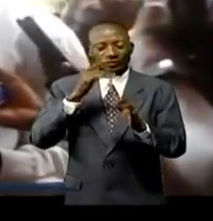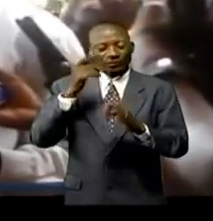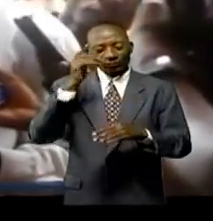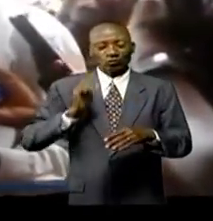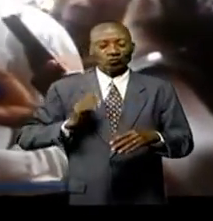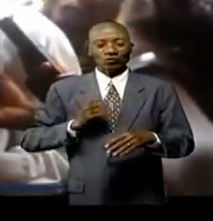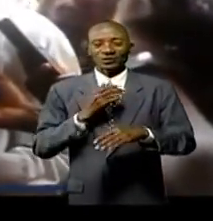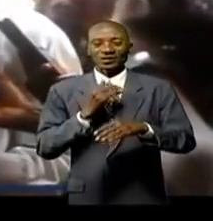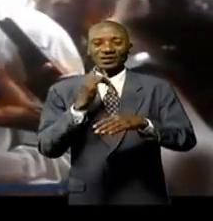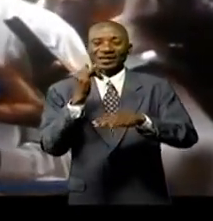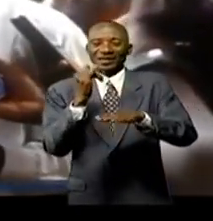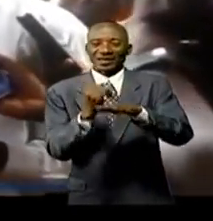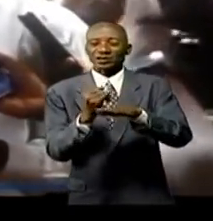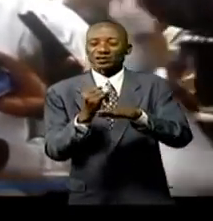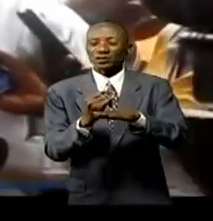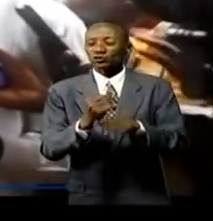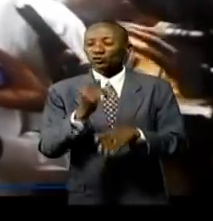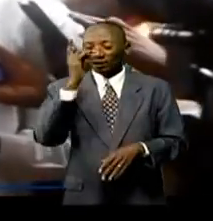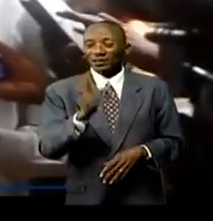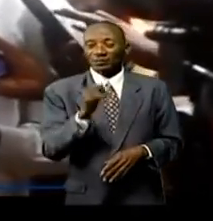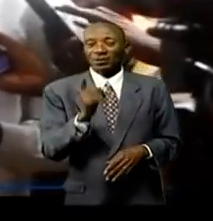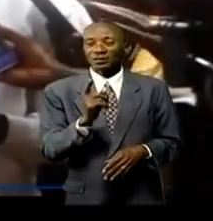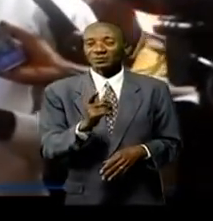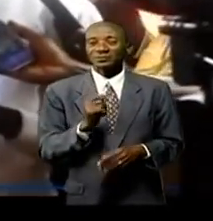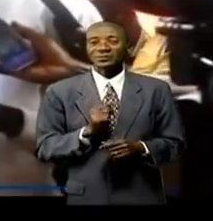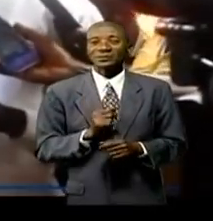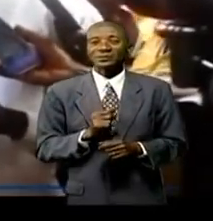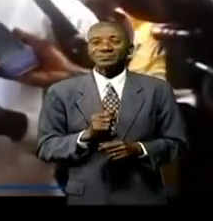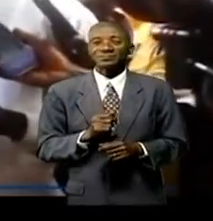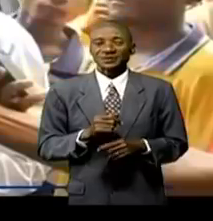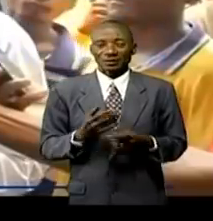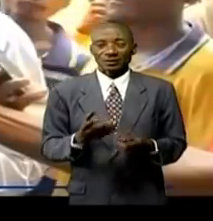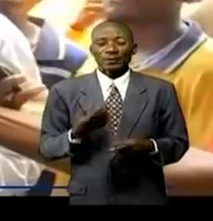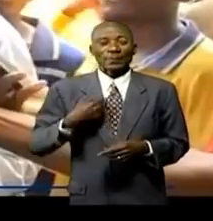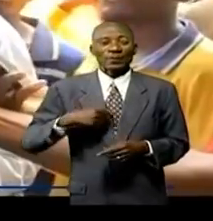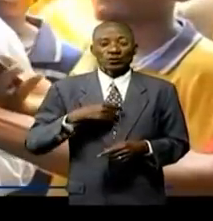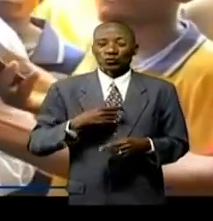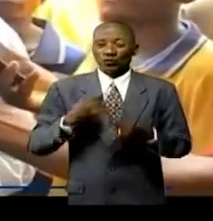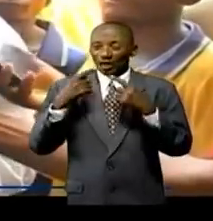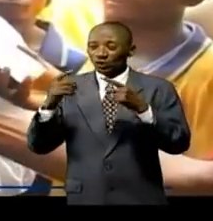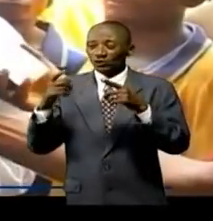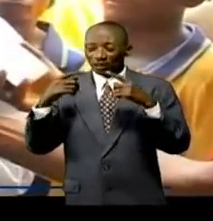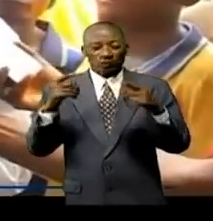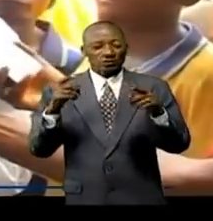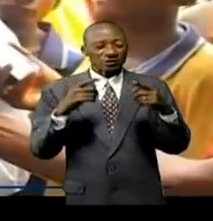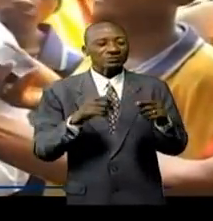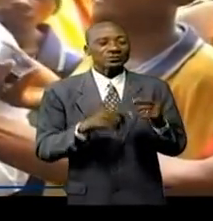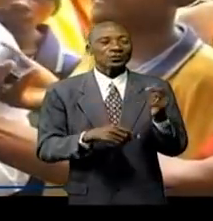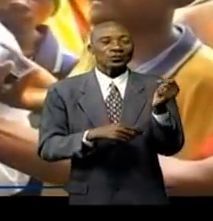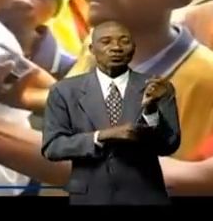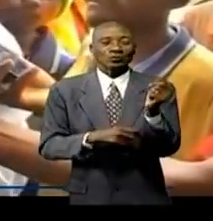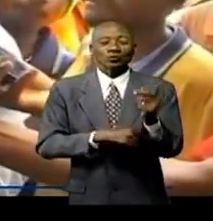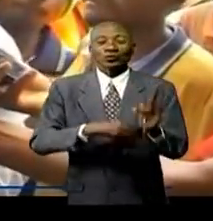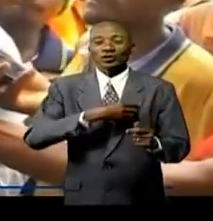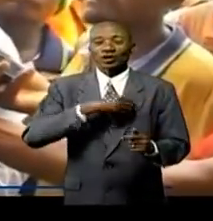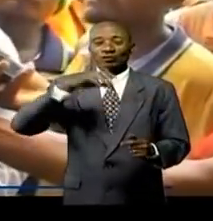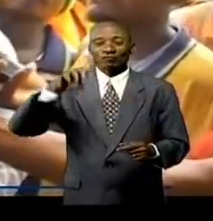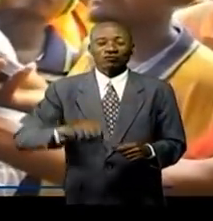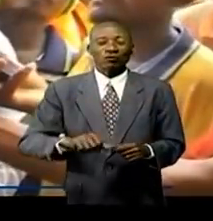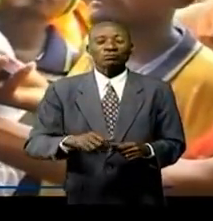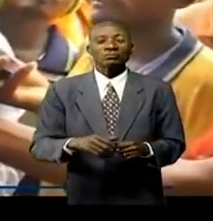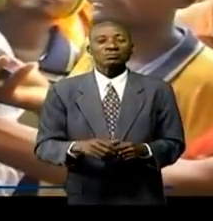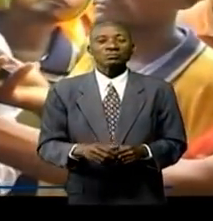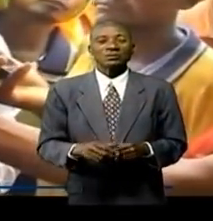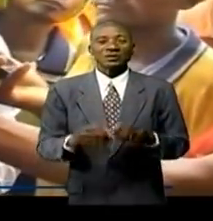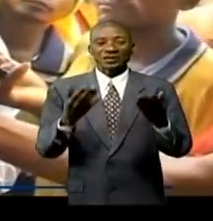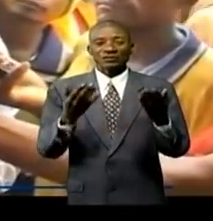de la République. À cette occasion, mettons à garde toutes les personnes de mauvaise foi qui planifient